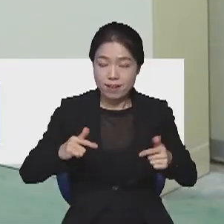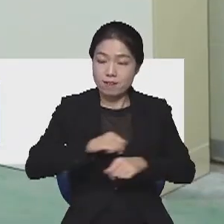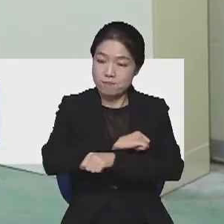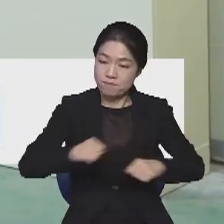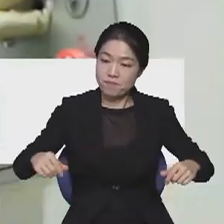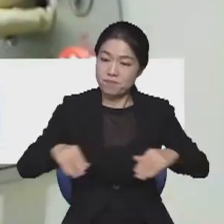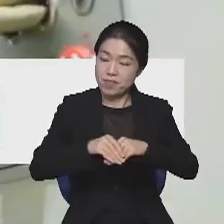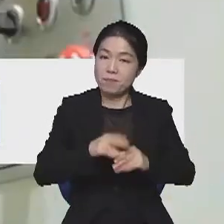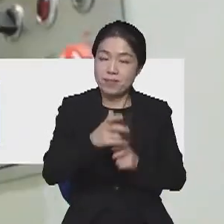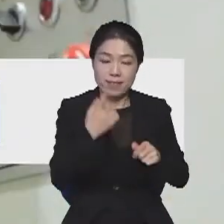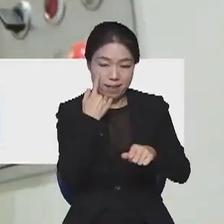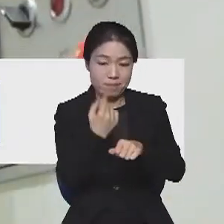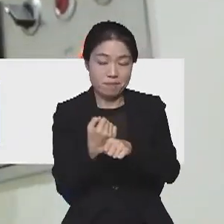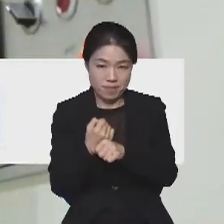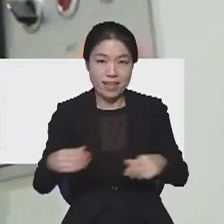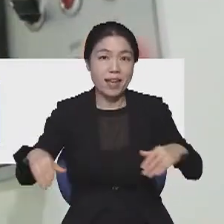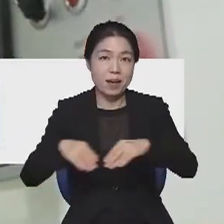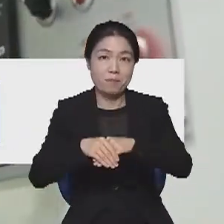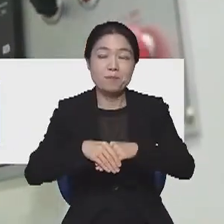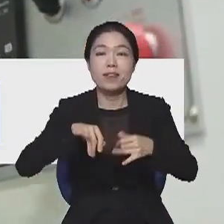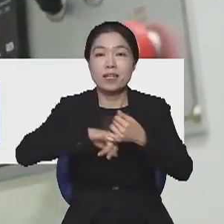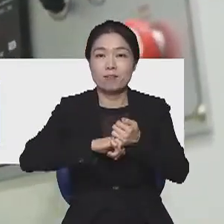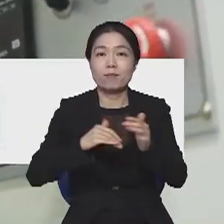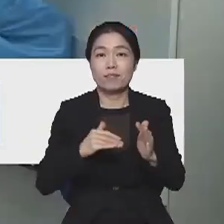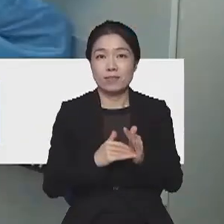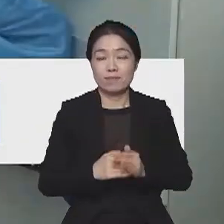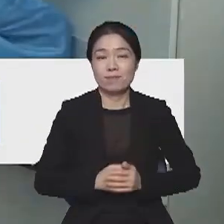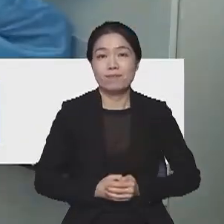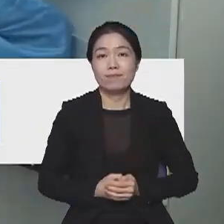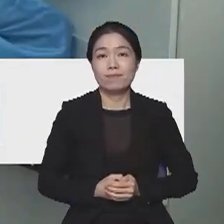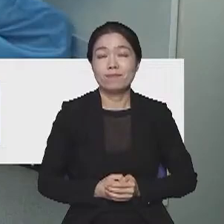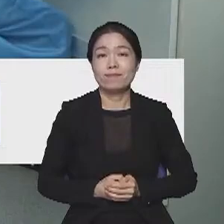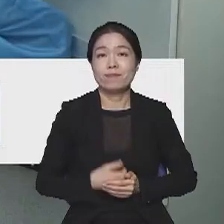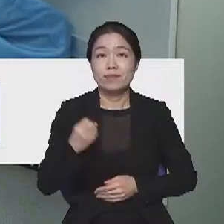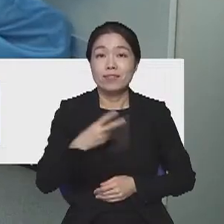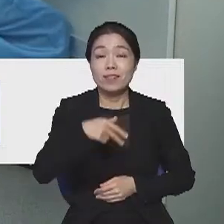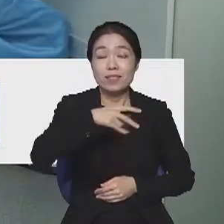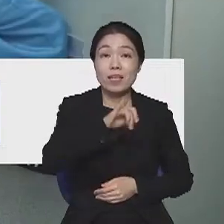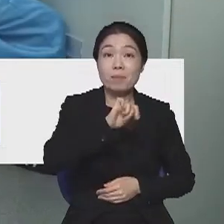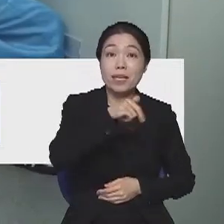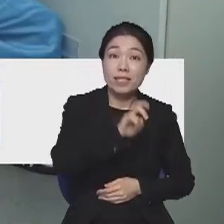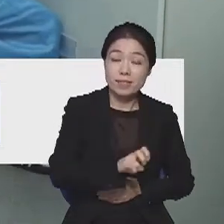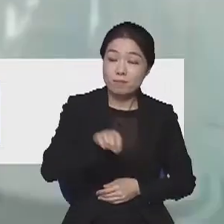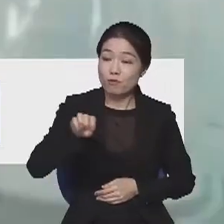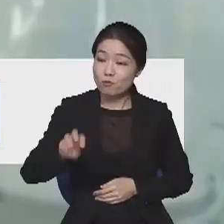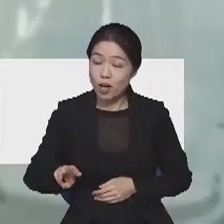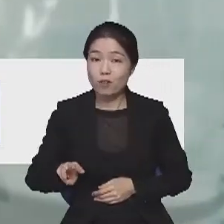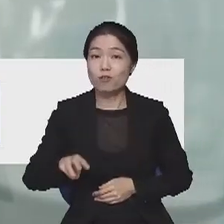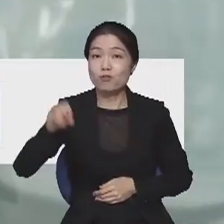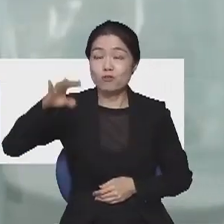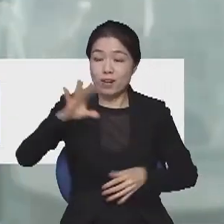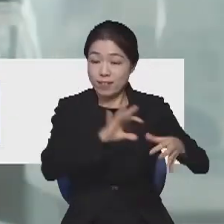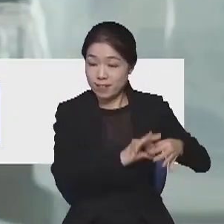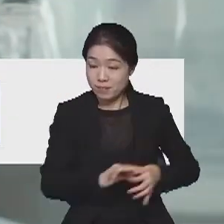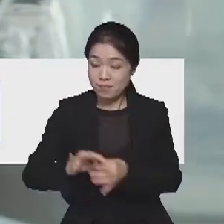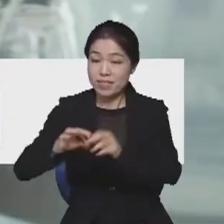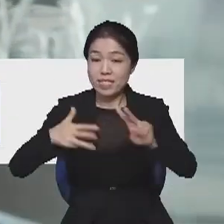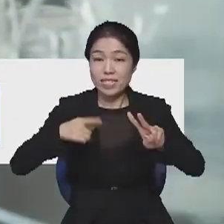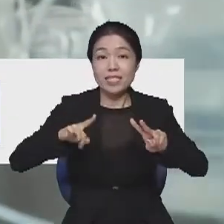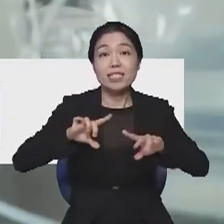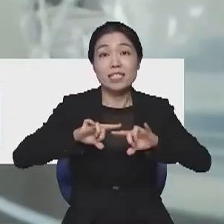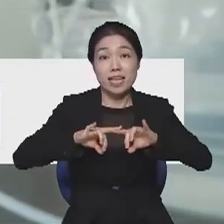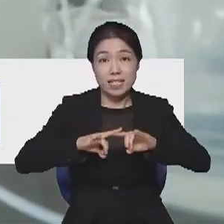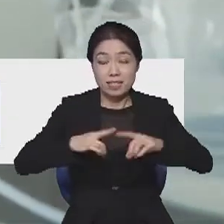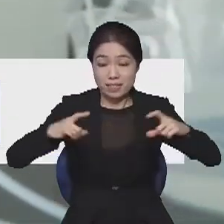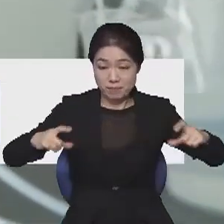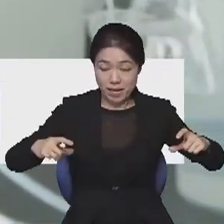초광역 협력 사업을 발굴하는 데도 협력하기로 했습니다. 여기에 새만금과 광주, 광양을 잇는 2차 전지 협력